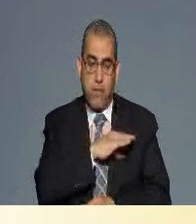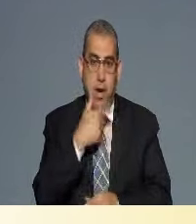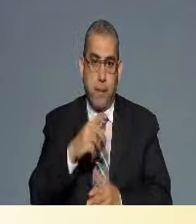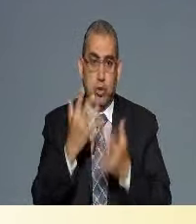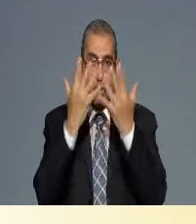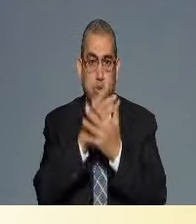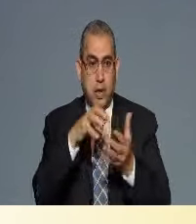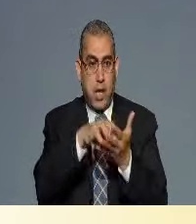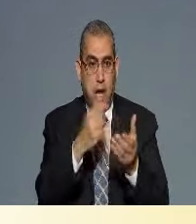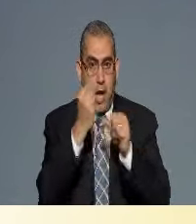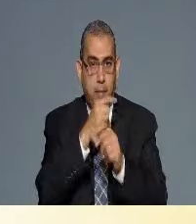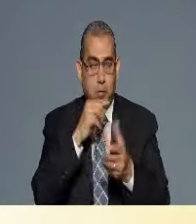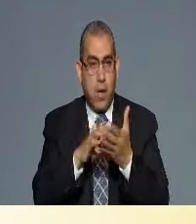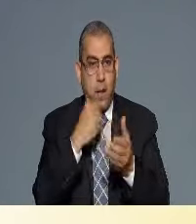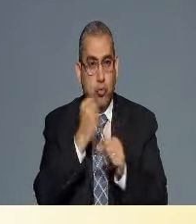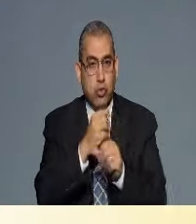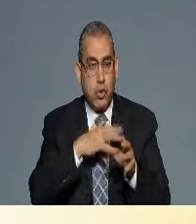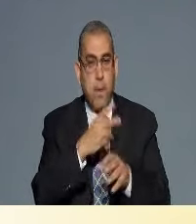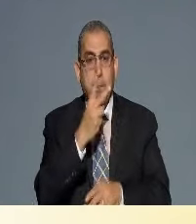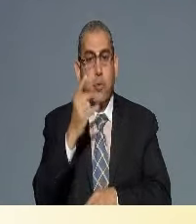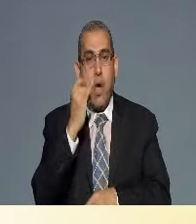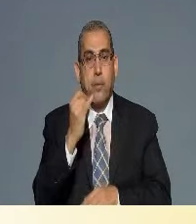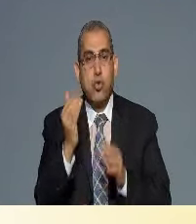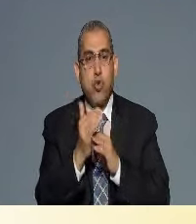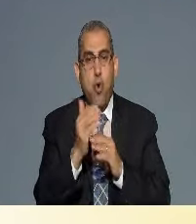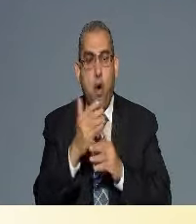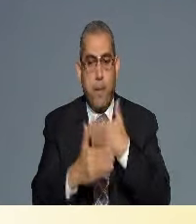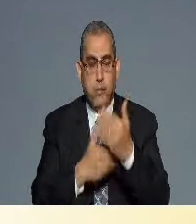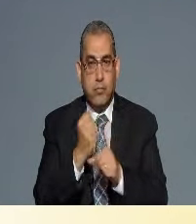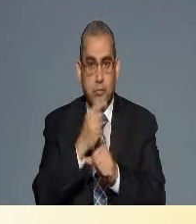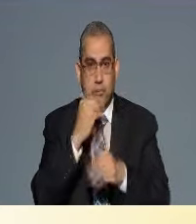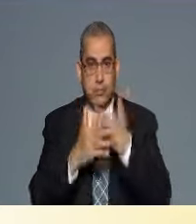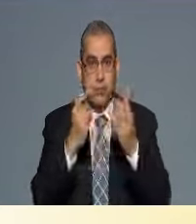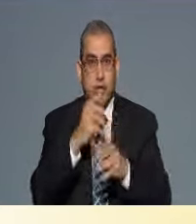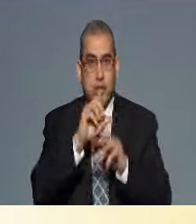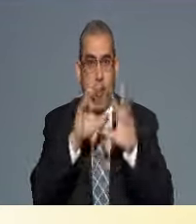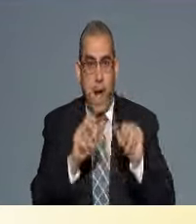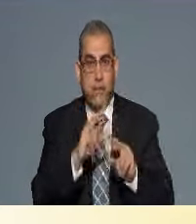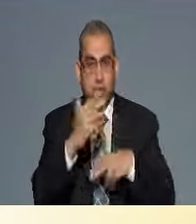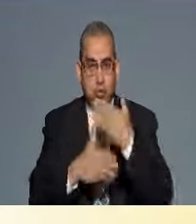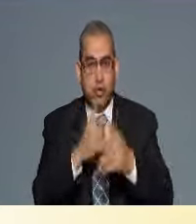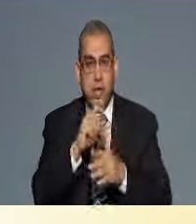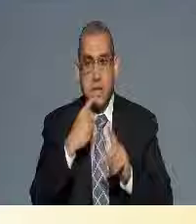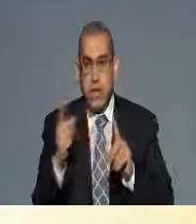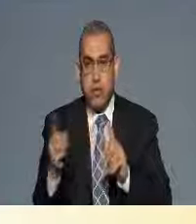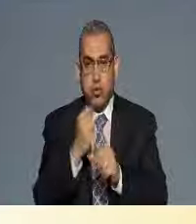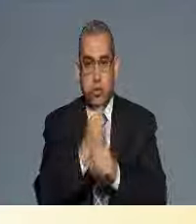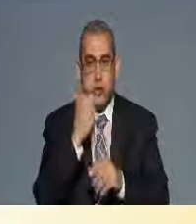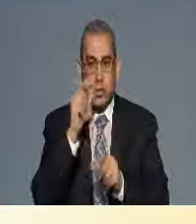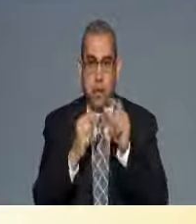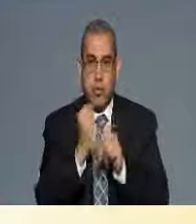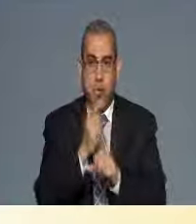يشتغل 160 يوم نقدر نشغله 250 يوم، فبالتالي عظمنا من الطاقة الانتاجية والكوادر البشرية اللي موجودة. امام ثلاجات